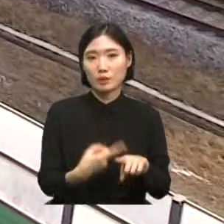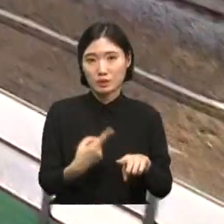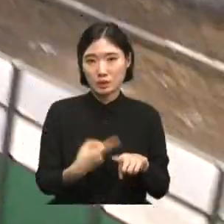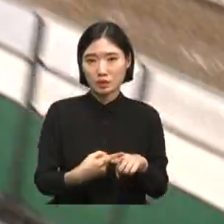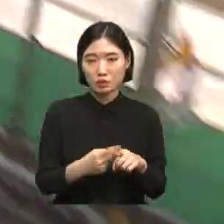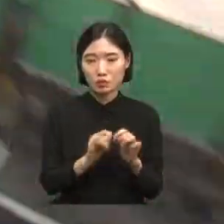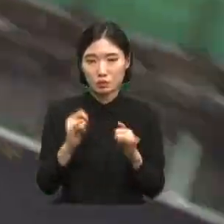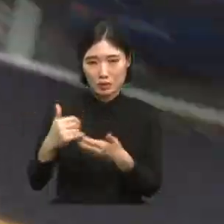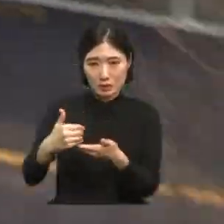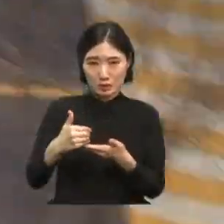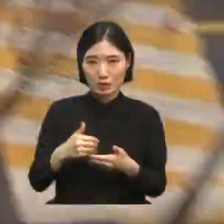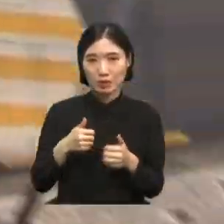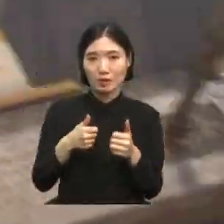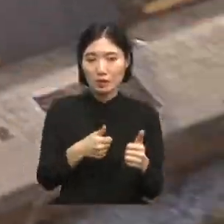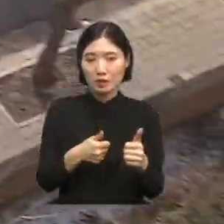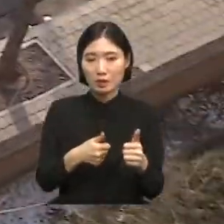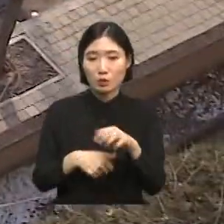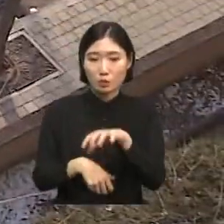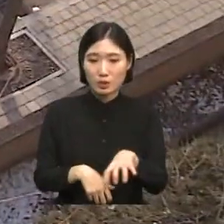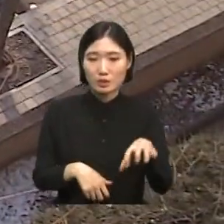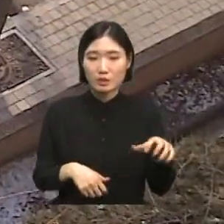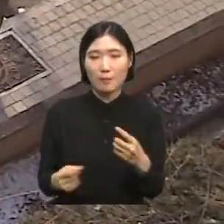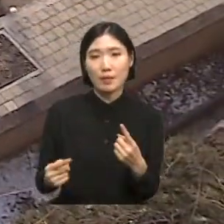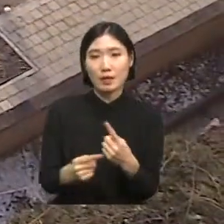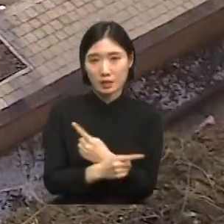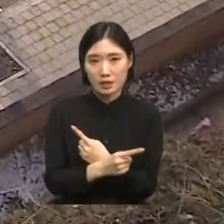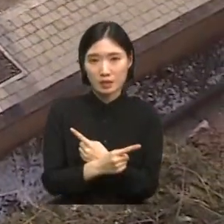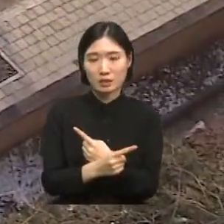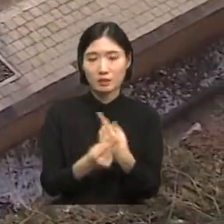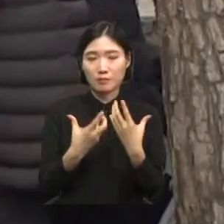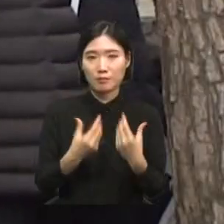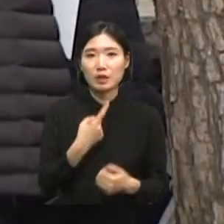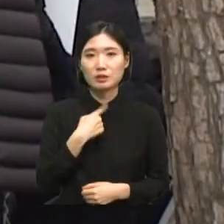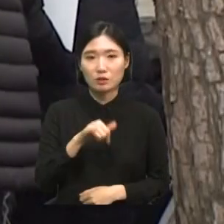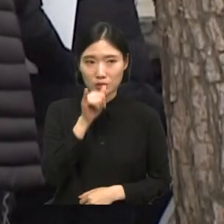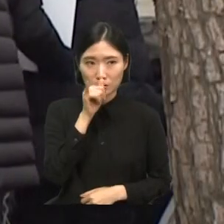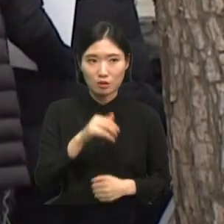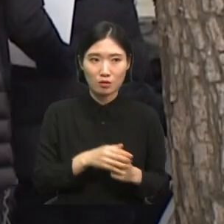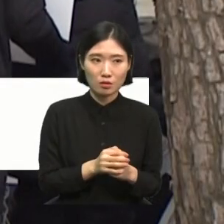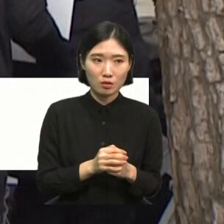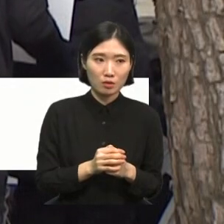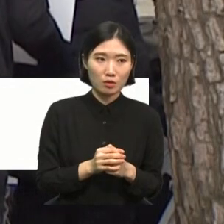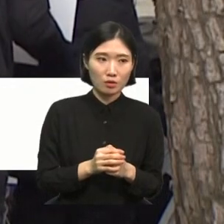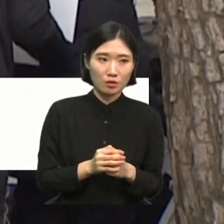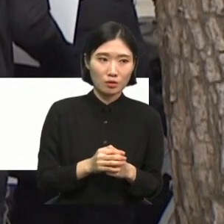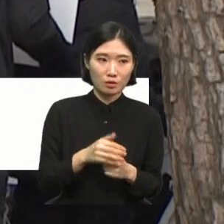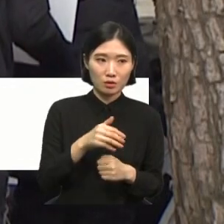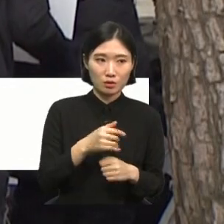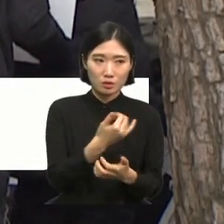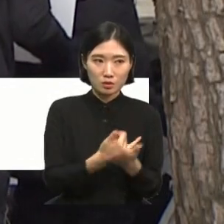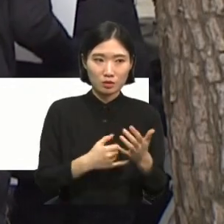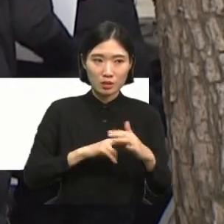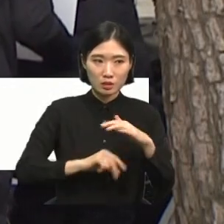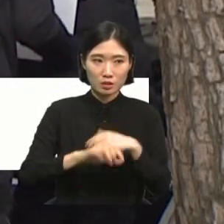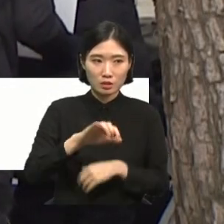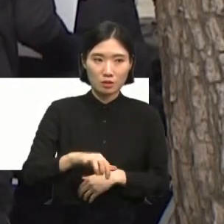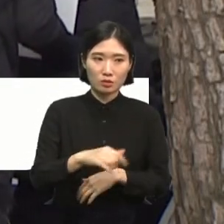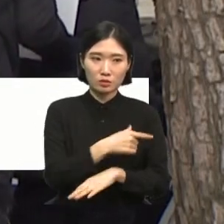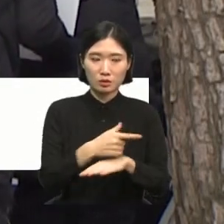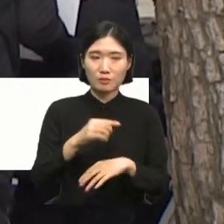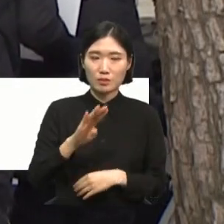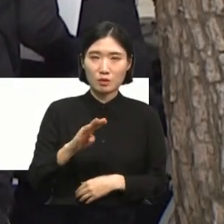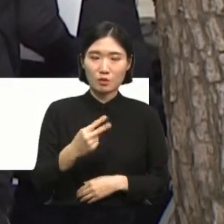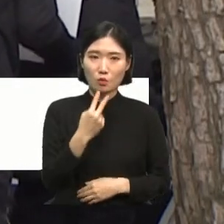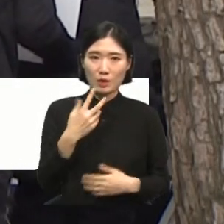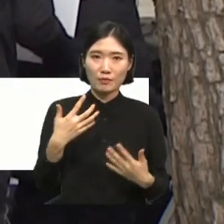주민 의견에 따라 위치가 변경됐던 사례가 있었다고 말했습니다. 청량리역 GTX-B 환기구는 사유지를